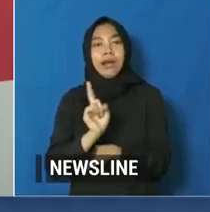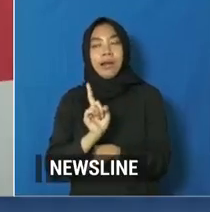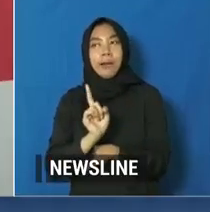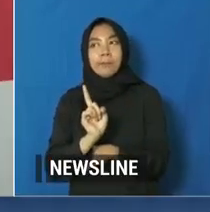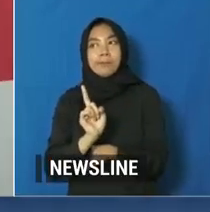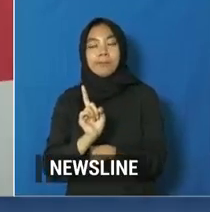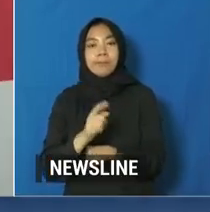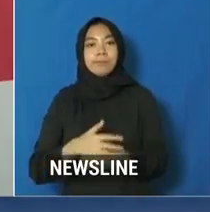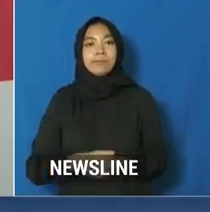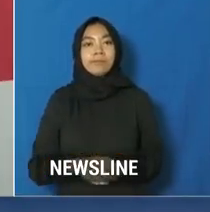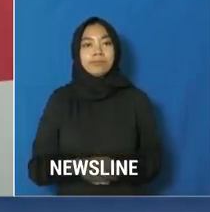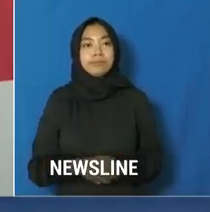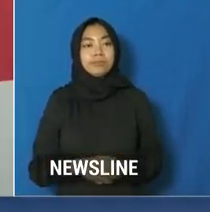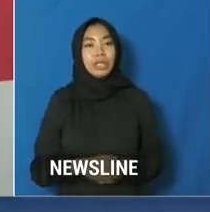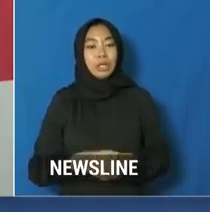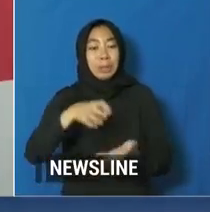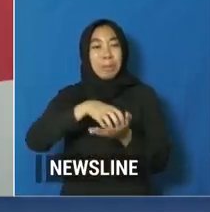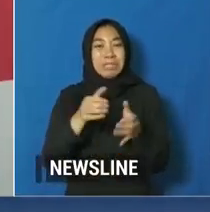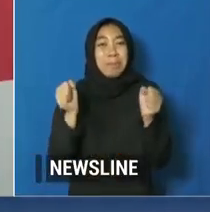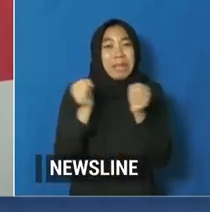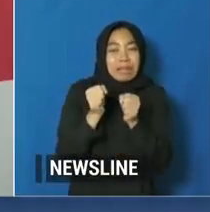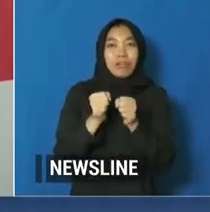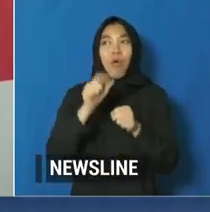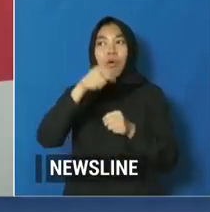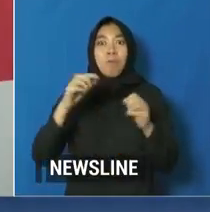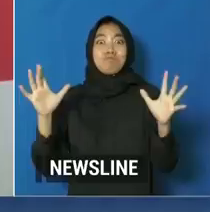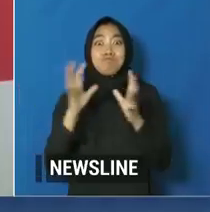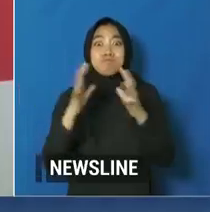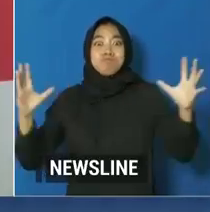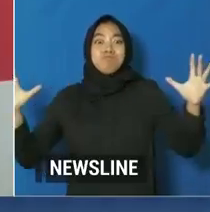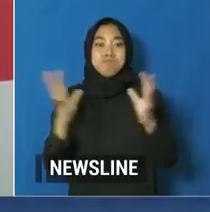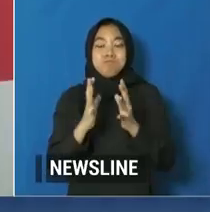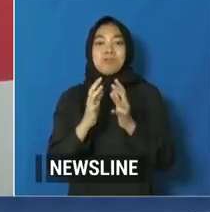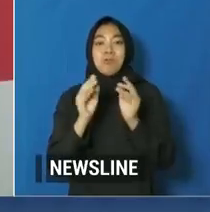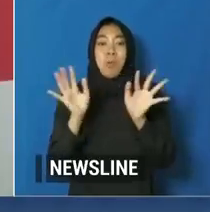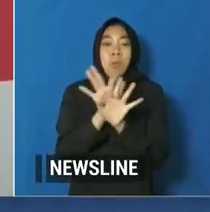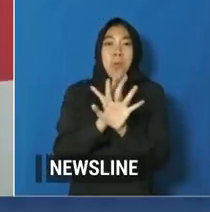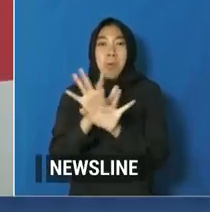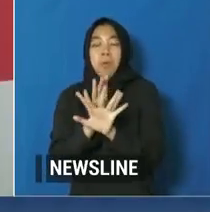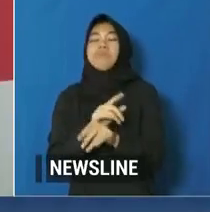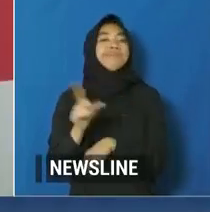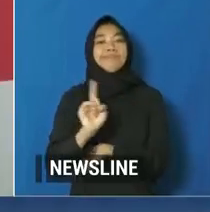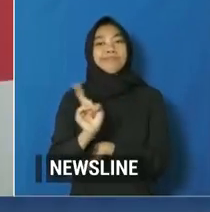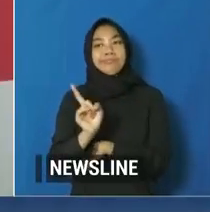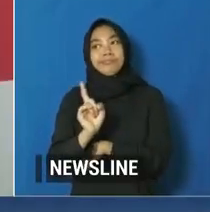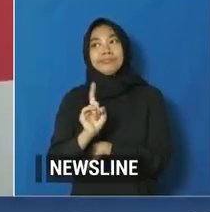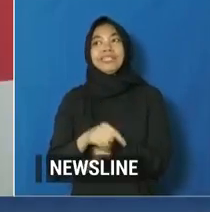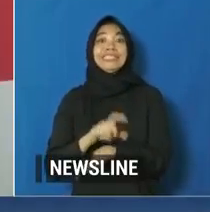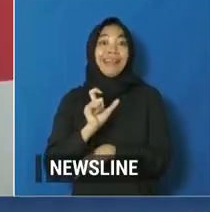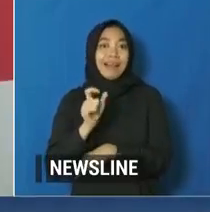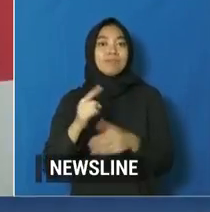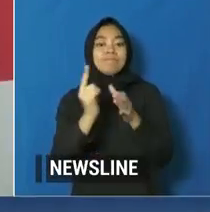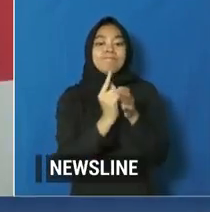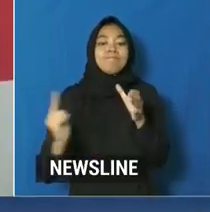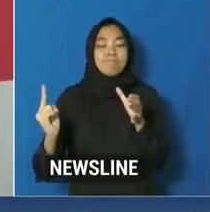satu tempat yang tidak terlalu luas dan menyebabkan adanya kerumunan. Ini adalah upaya yang sangat efektif untuk